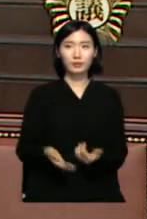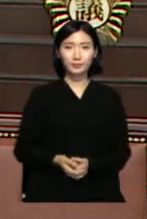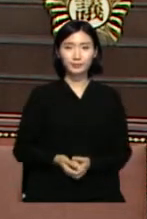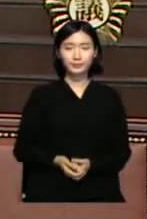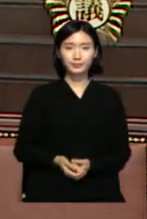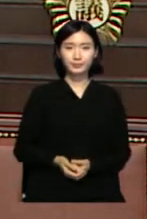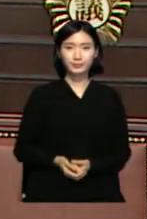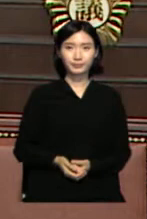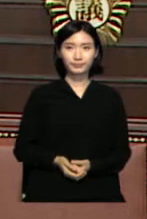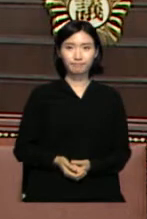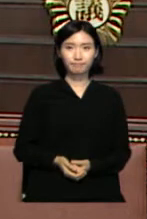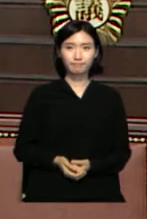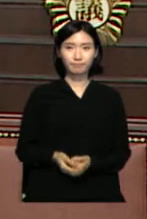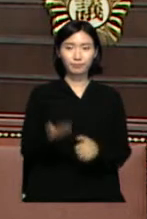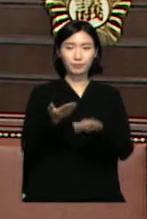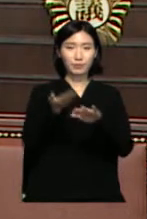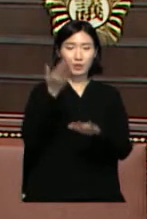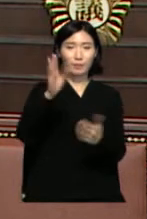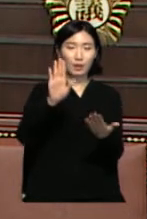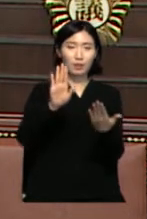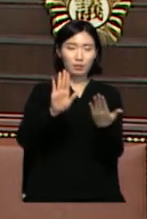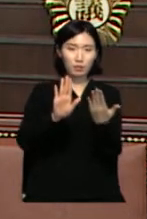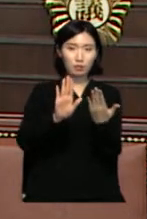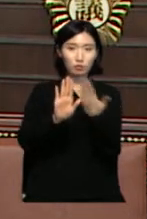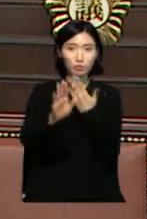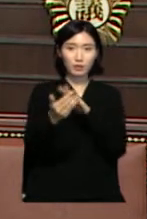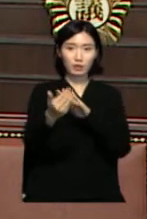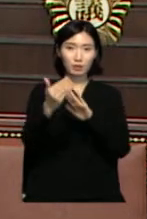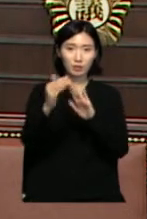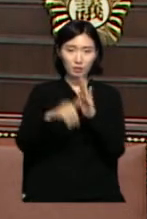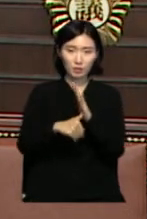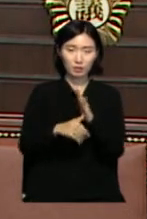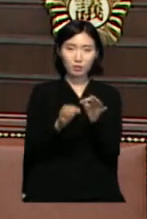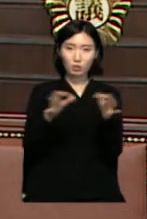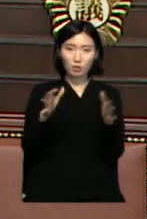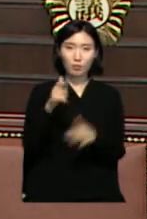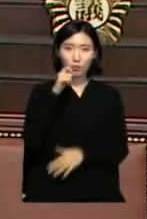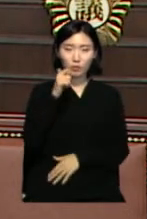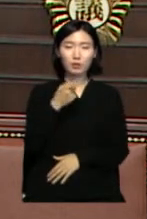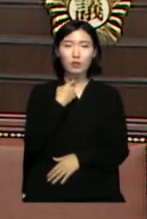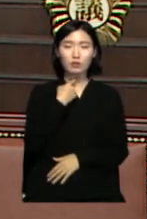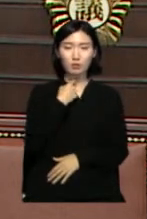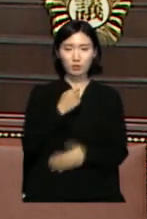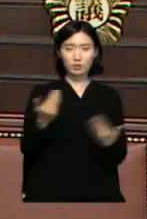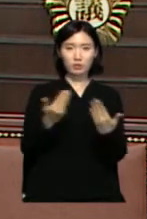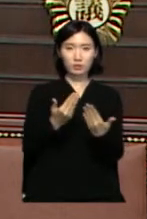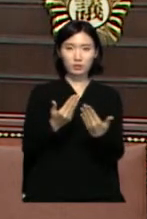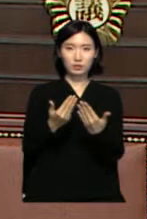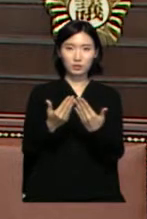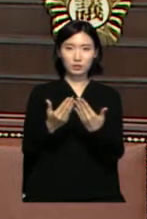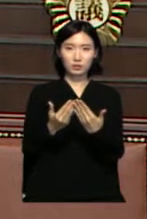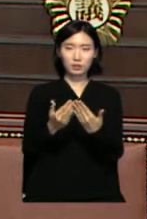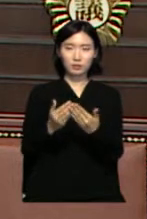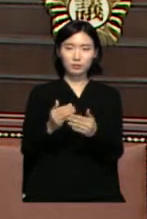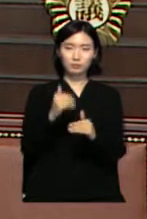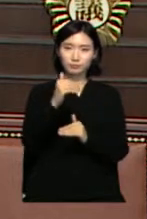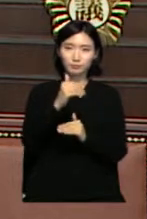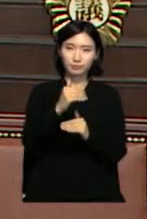말씀을 드립니다. 후반기에는 그간에 못다 했던 일들을 차근차근